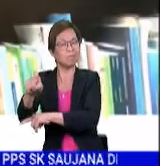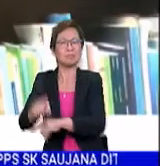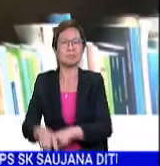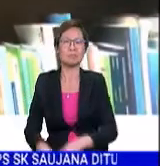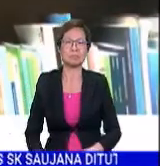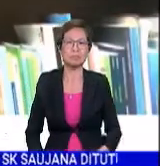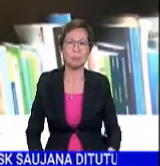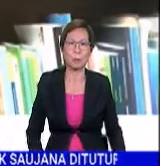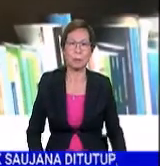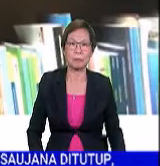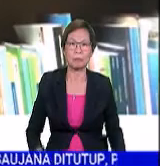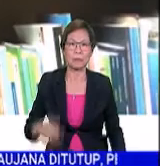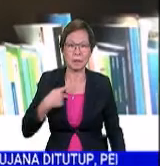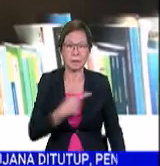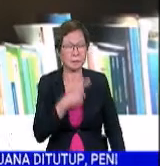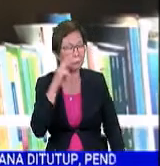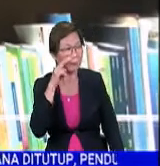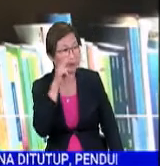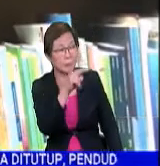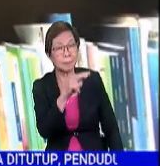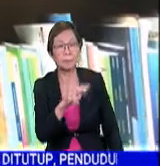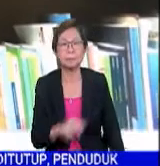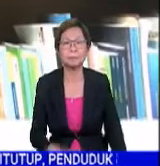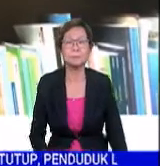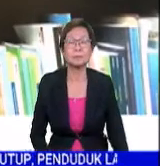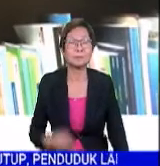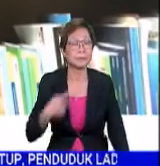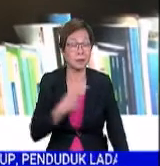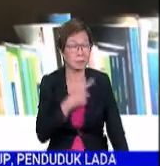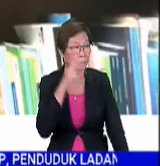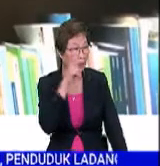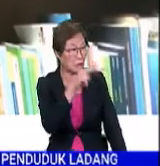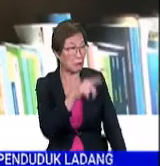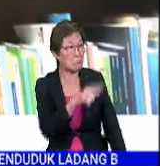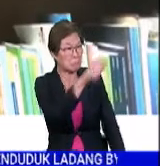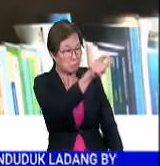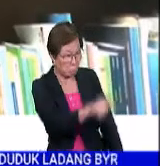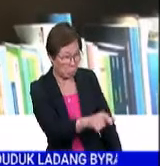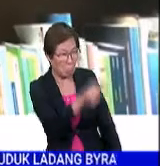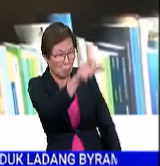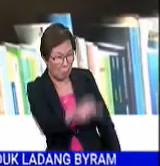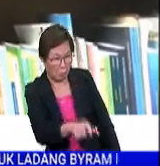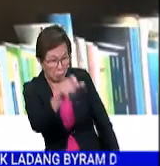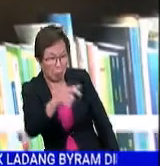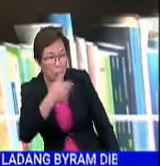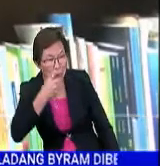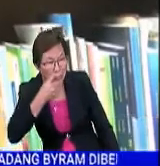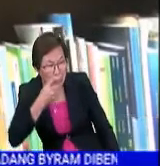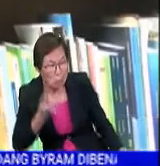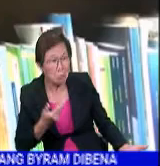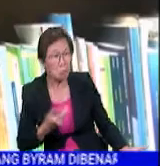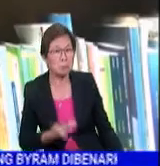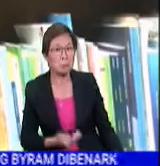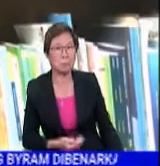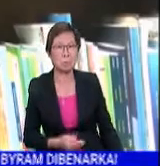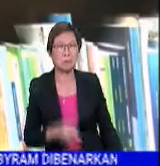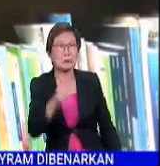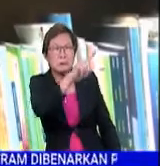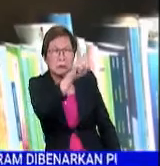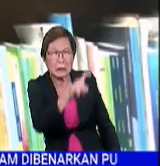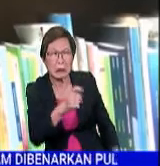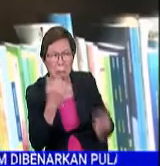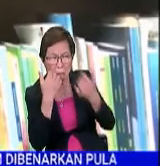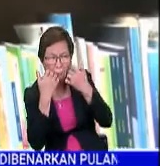lihat seolah-olah mereka ini masih lagi muda, masih dipersoalkan